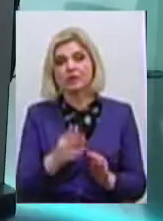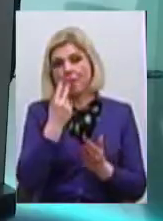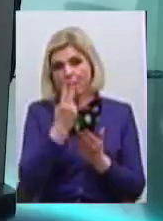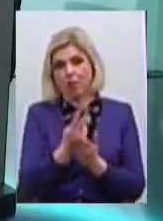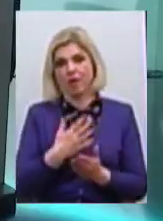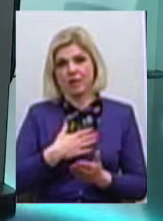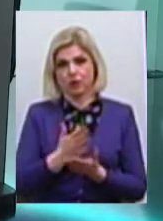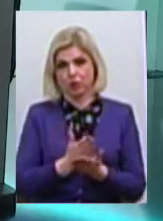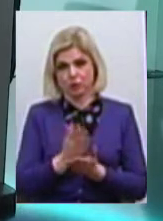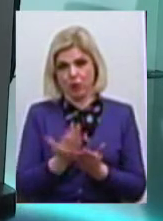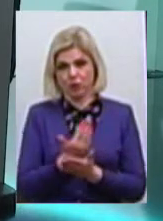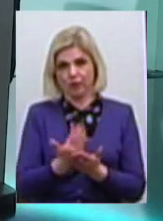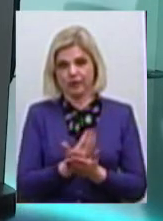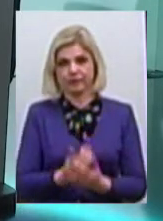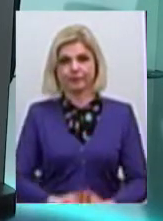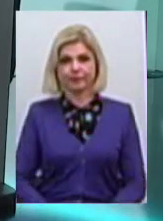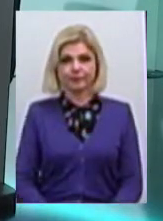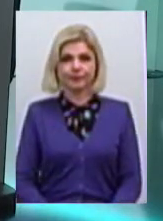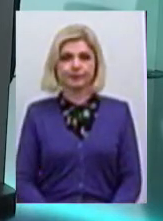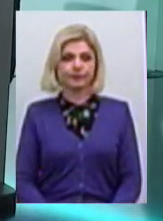зі служби новин. Прошу.